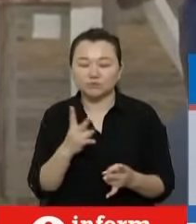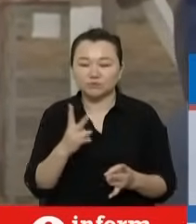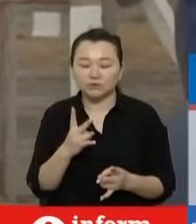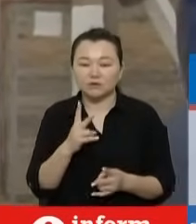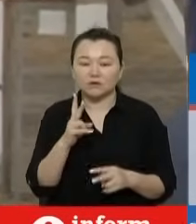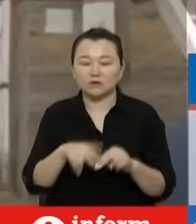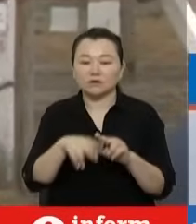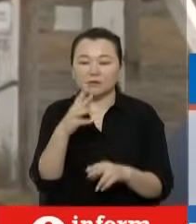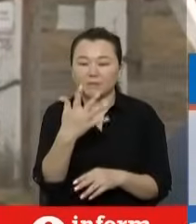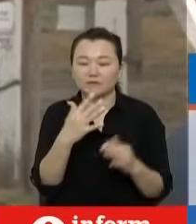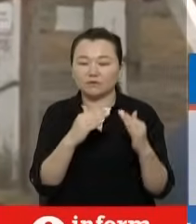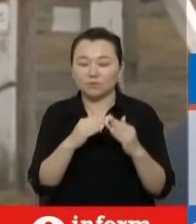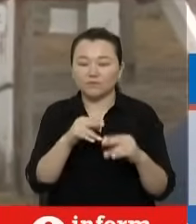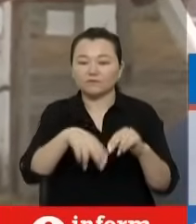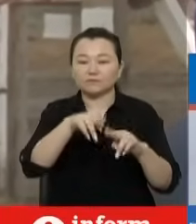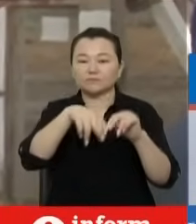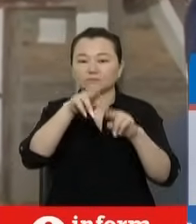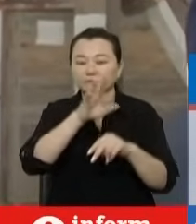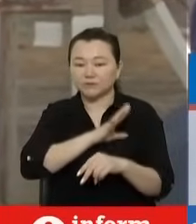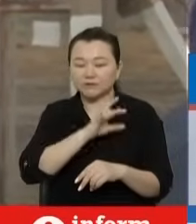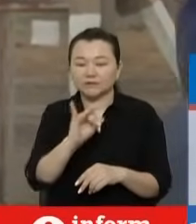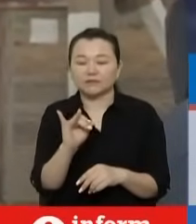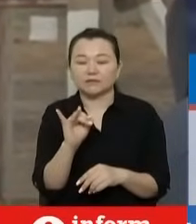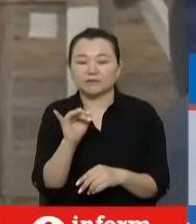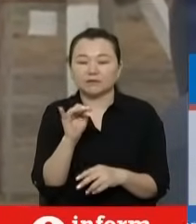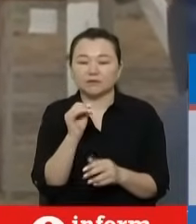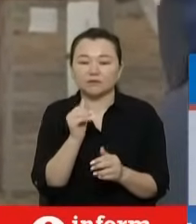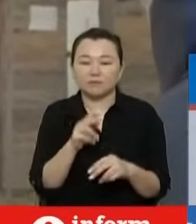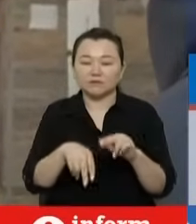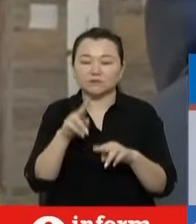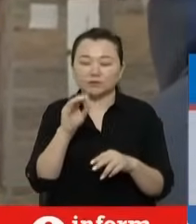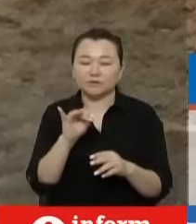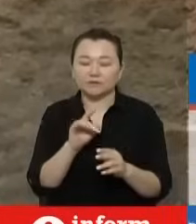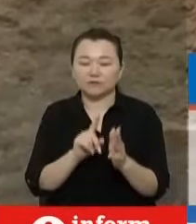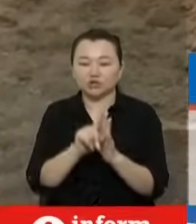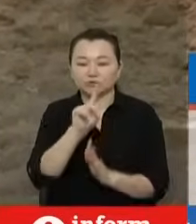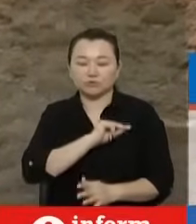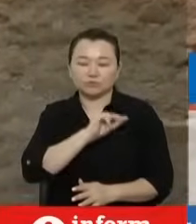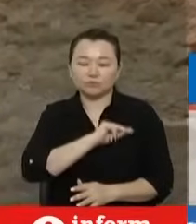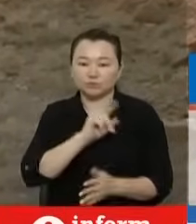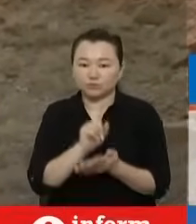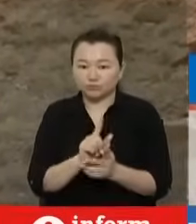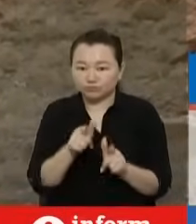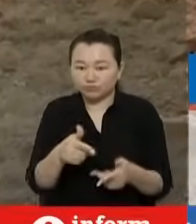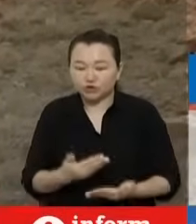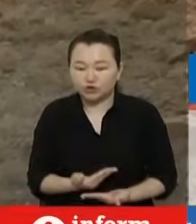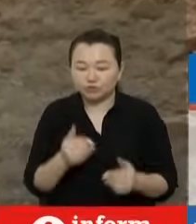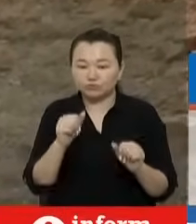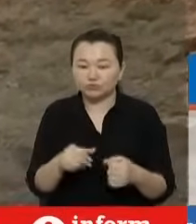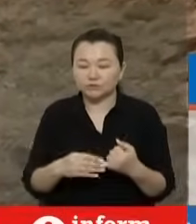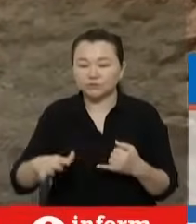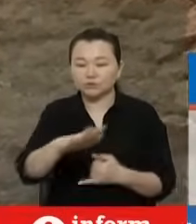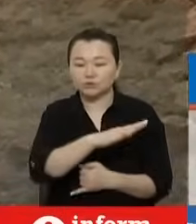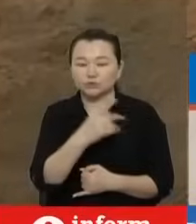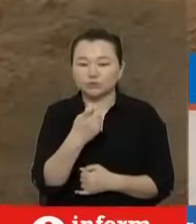подрядчику, чтобы 5 домов возвести и, скажем, построить и ввести в эксплуатацию. В селе Жалаулы возведут дома площадью